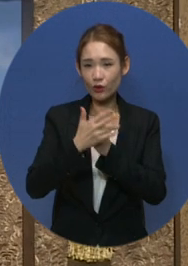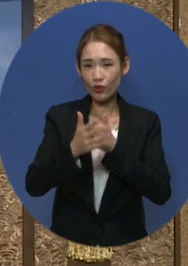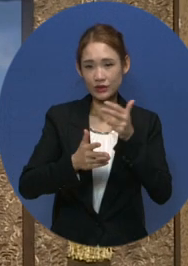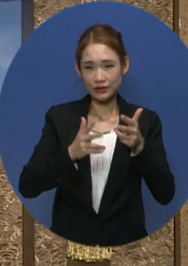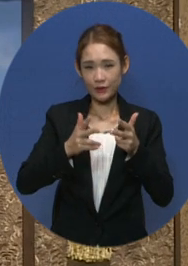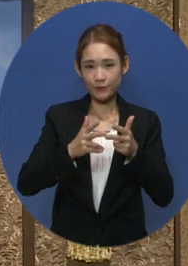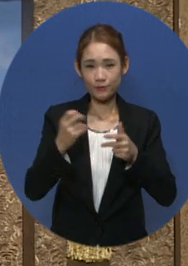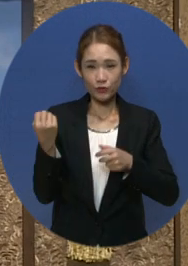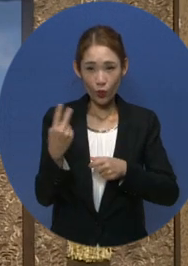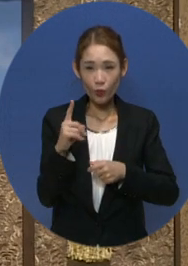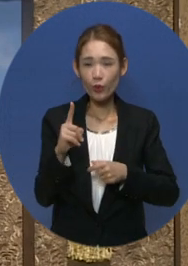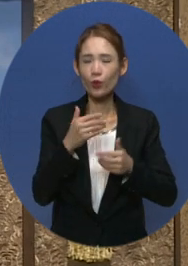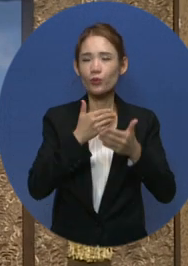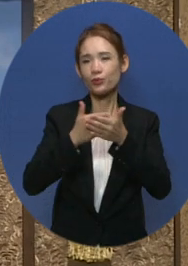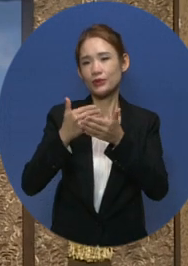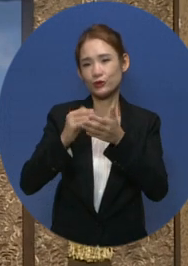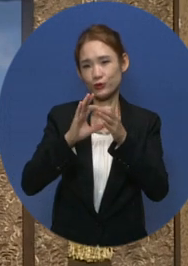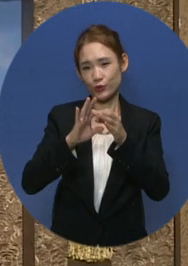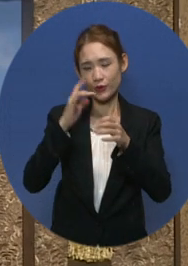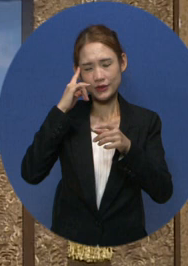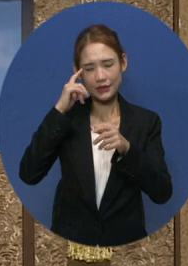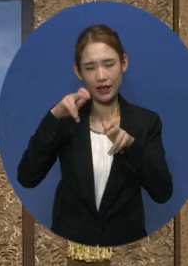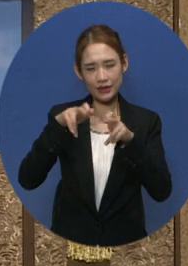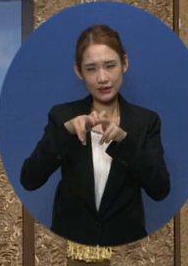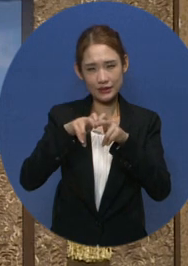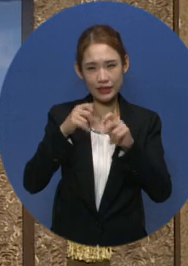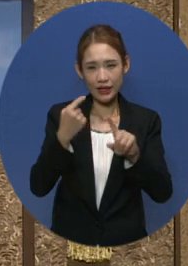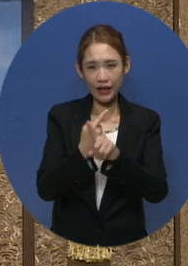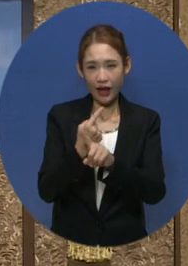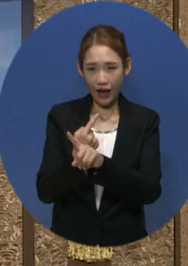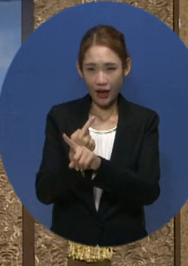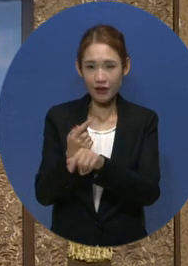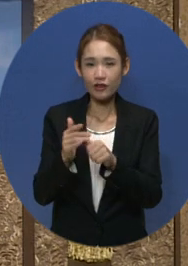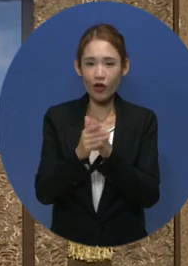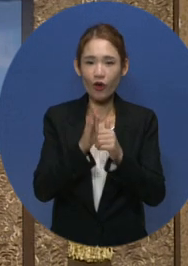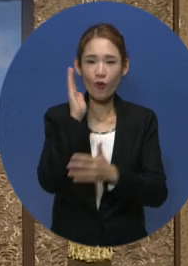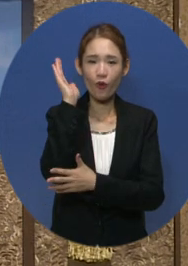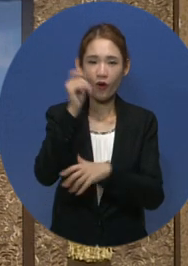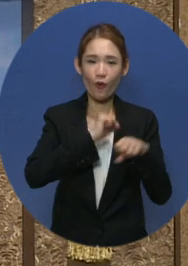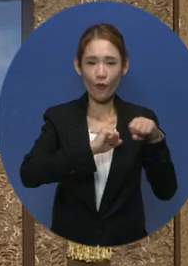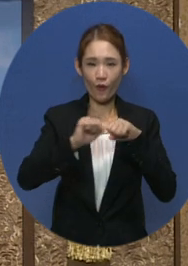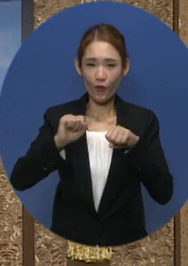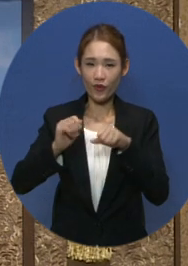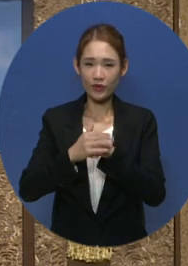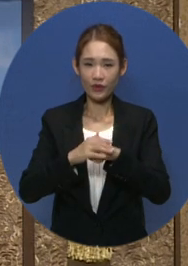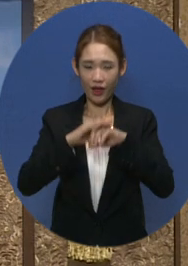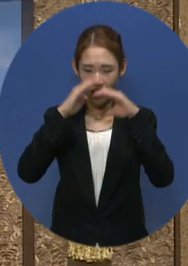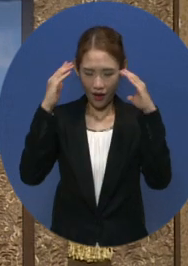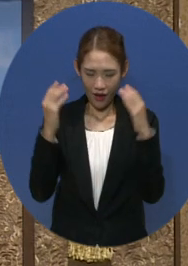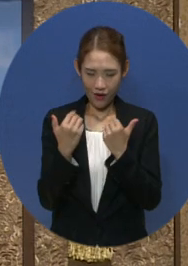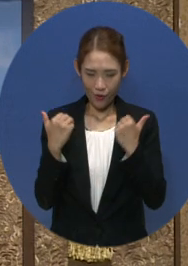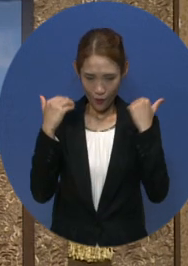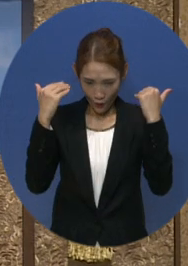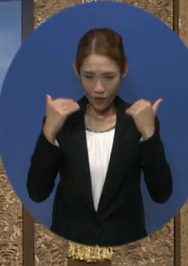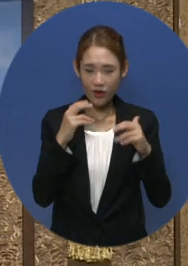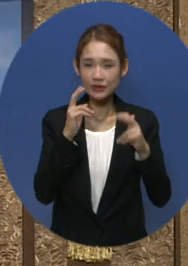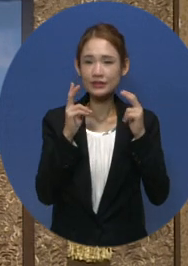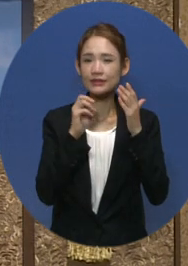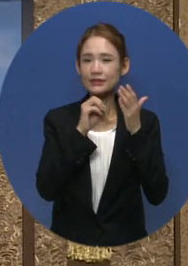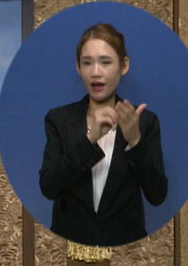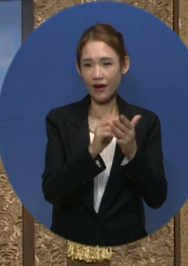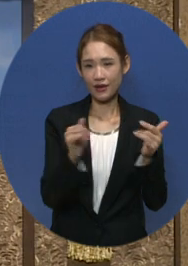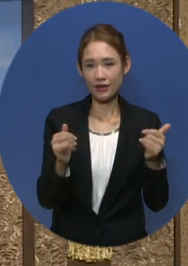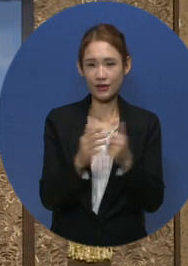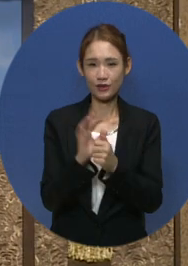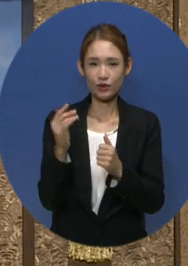미술을 통해서 장애인 인식 개선 강사로 활동하고 있는데 네. 다 이제 어엿한 직장인이 된 거죠. 예. 그리고